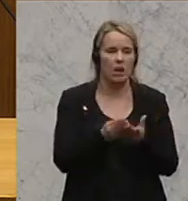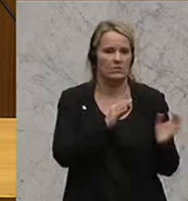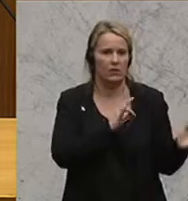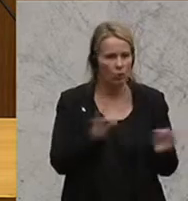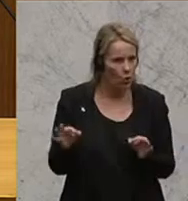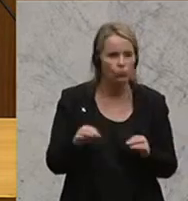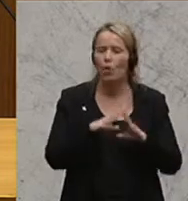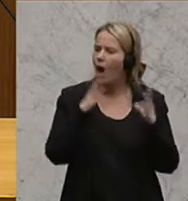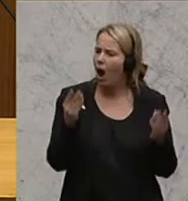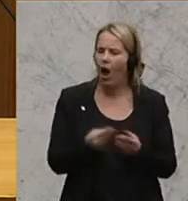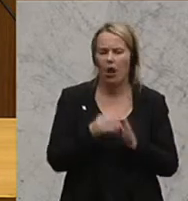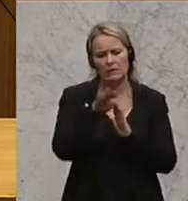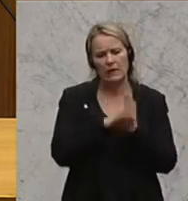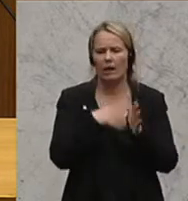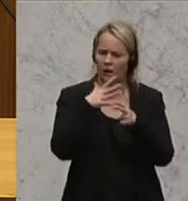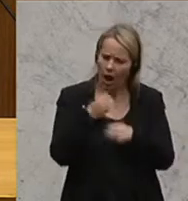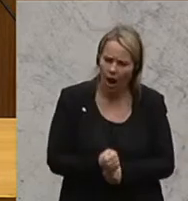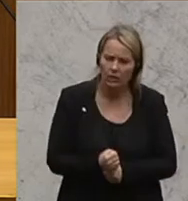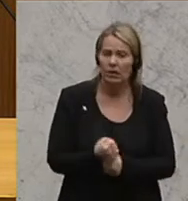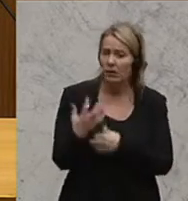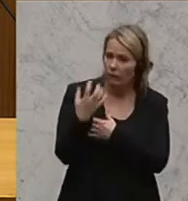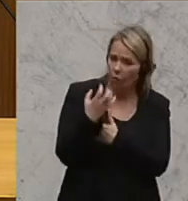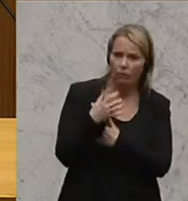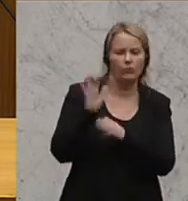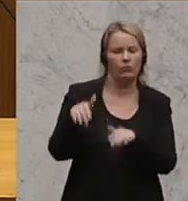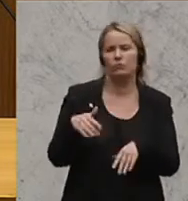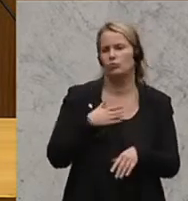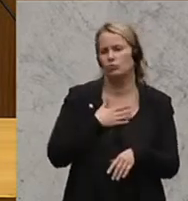Ordnung. Es wird alles eingehalten. Wenn es einen Vorwurf gibt, wird der